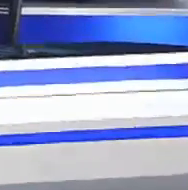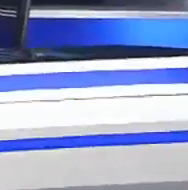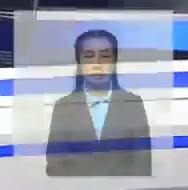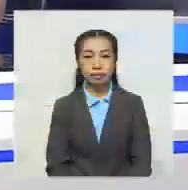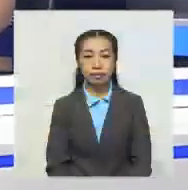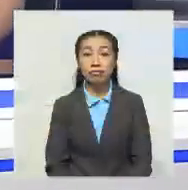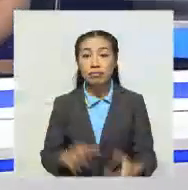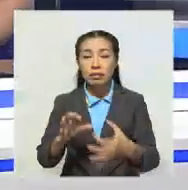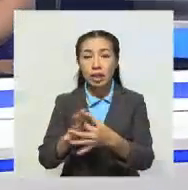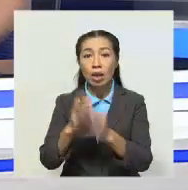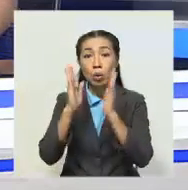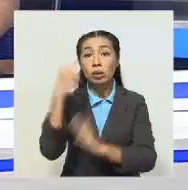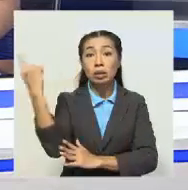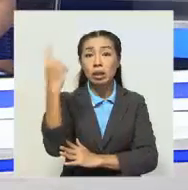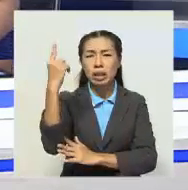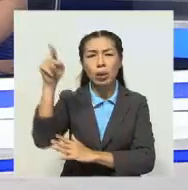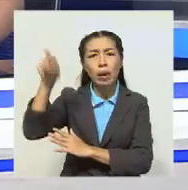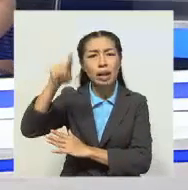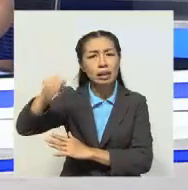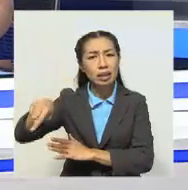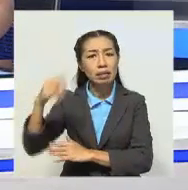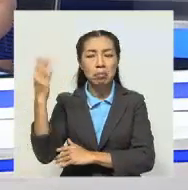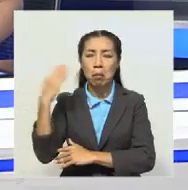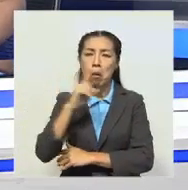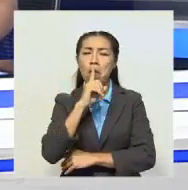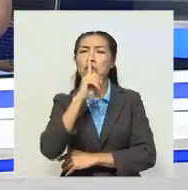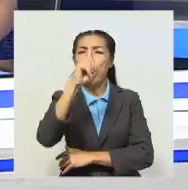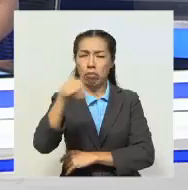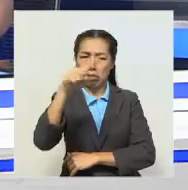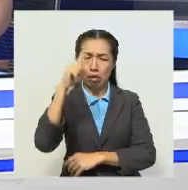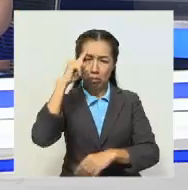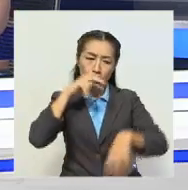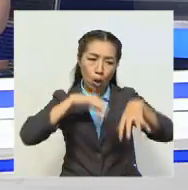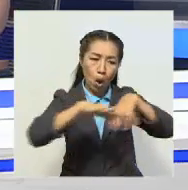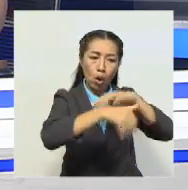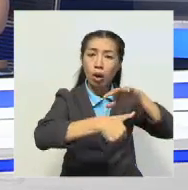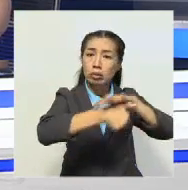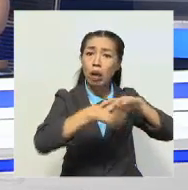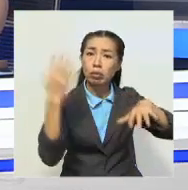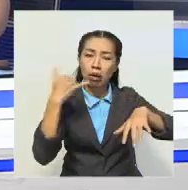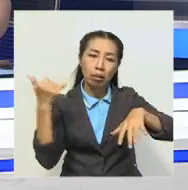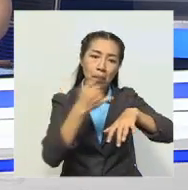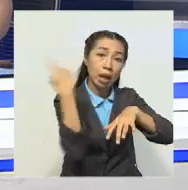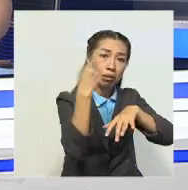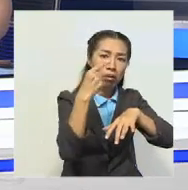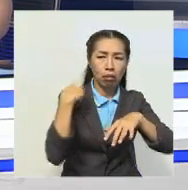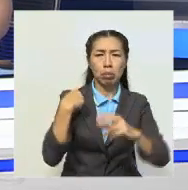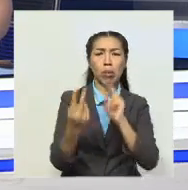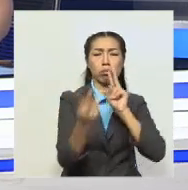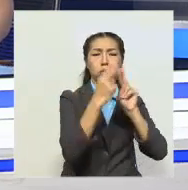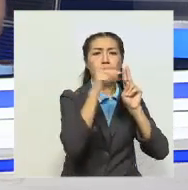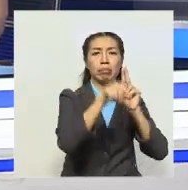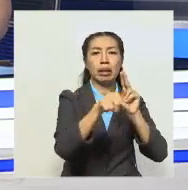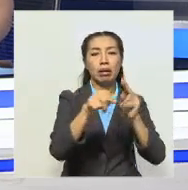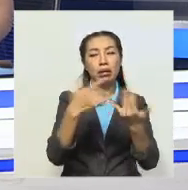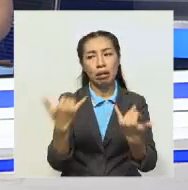ำหรับกรณีนักท่องเที่ยวชาวอังกฤษที่ร้องเรียนว่าถูกล่วงละเมิดทางเพศที่เกาะเต่านะคะตอนนี้แน่นอนอย่างที่บอกไปเลยว่าตอนนี้